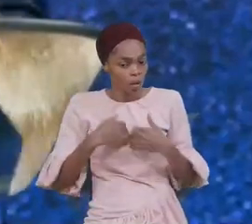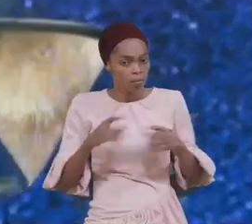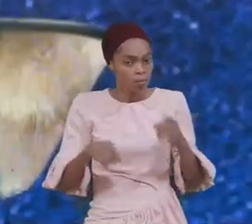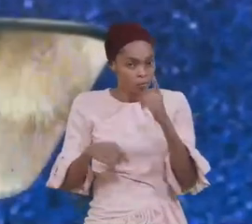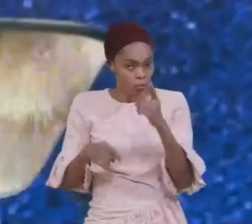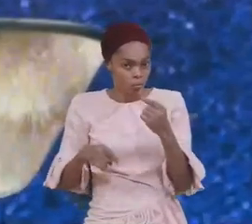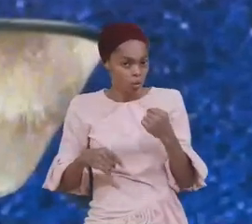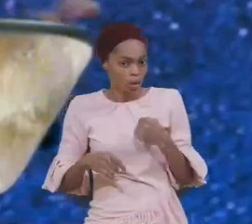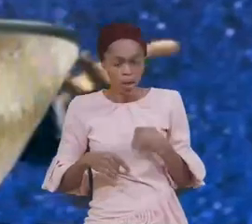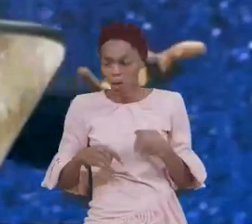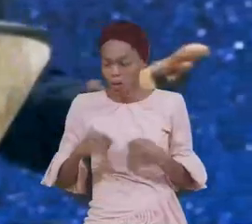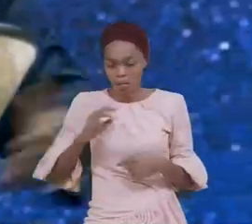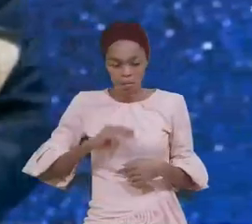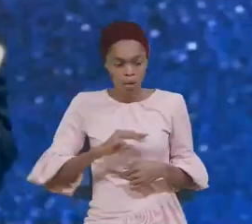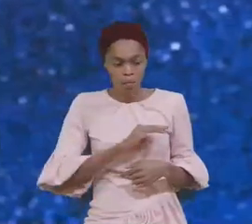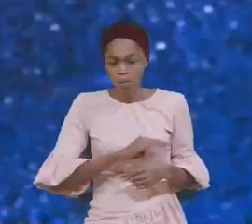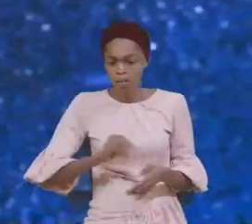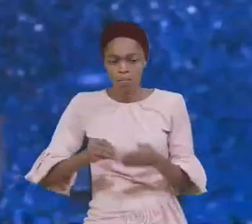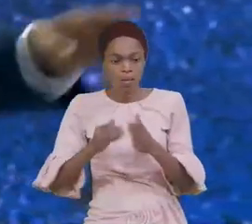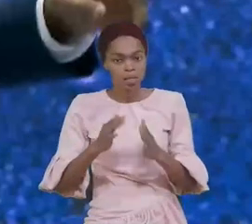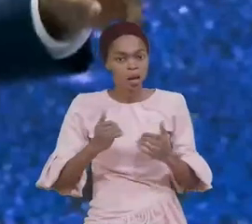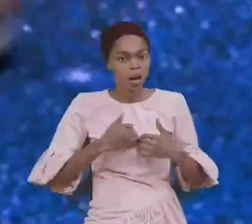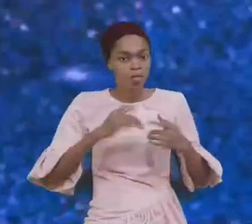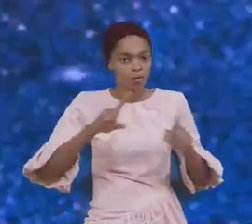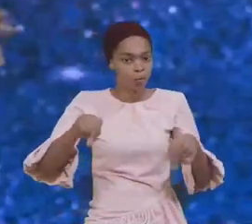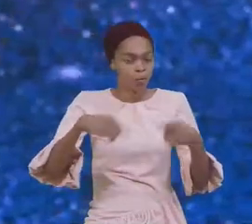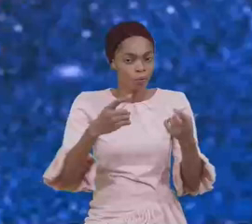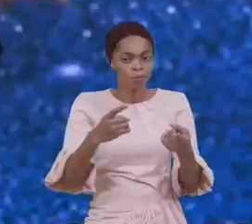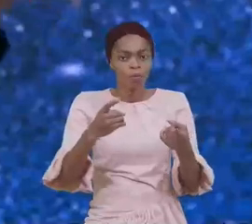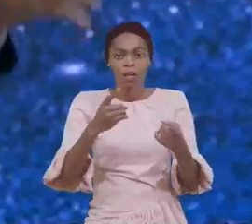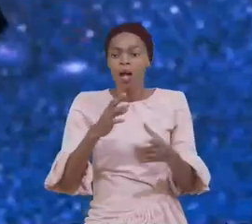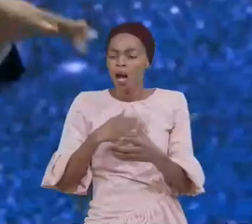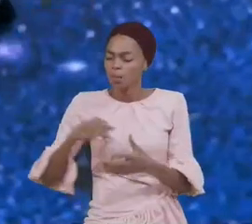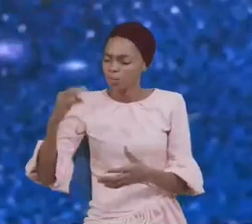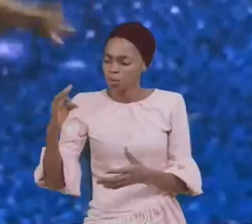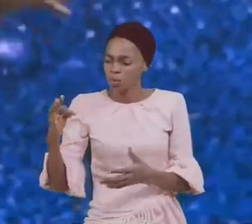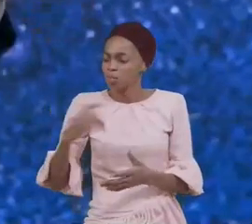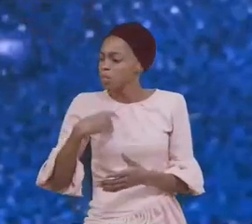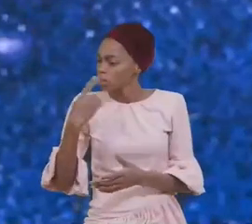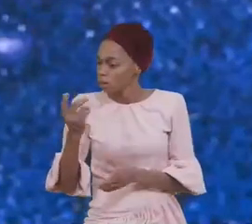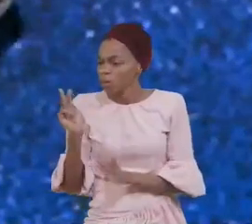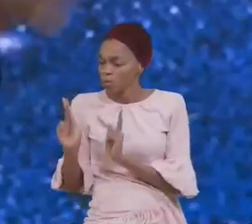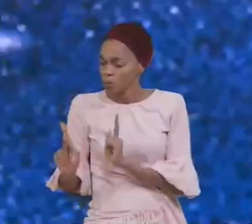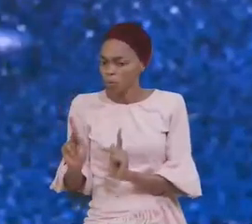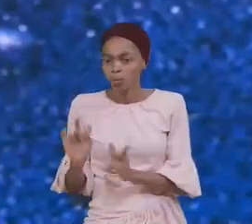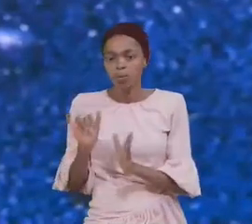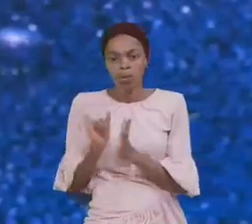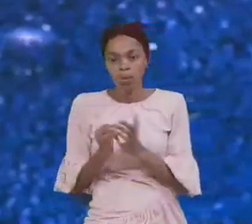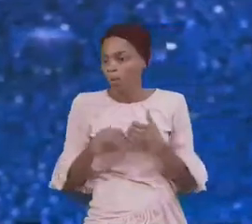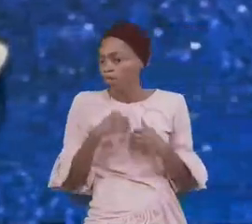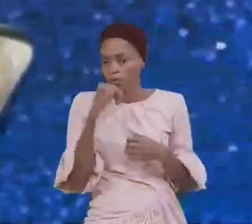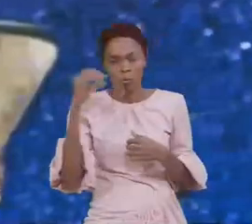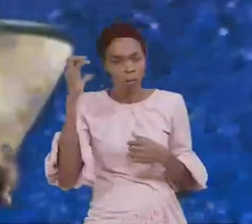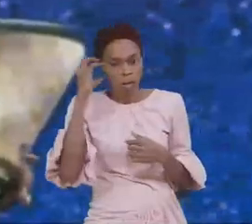tu dois aller. Les membres, les ministres de l'Église doivent aller et dire aux gens qui n'ont pas